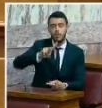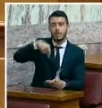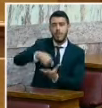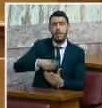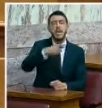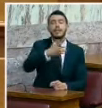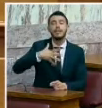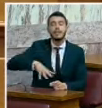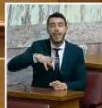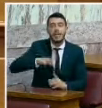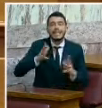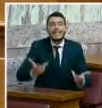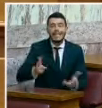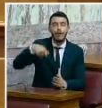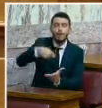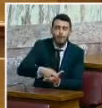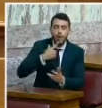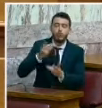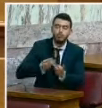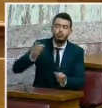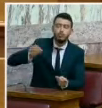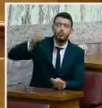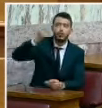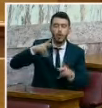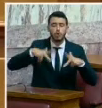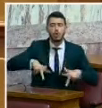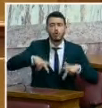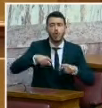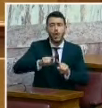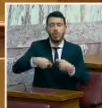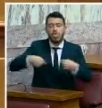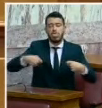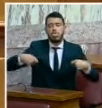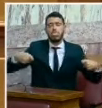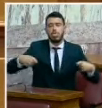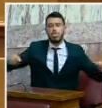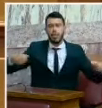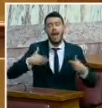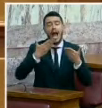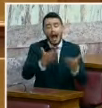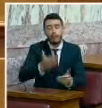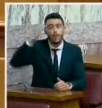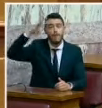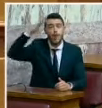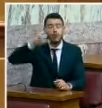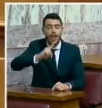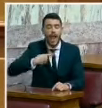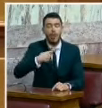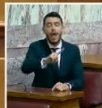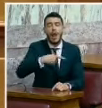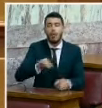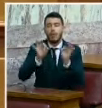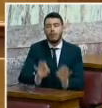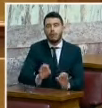μεγάλους φόρους. Αυτή είναι η μεγάλη μας διαφορά. Αν θέλουμε να το προσδιορίσουμε ιδεολογικά, αυτή είναι η μεγάλη μας διαφορά. Μας εγκαλέσατε γιατί θέλουμε